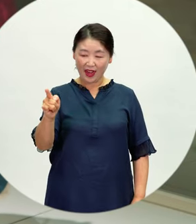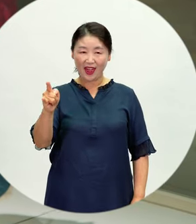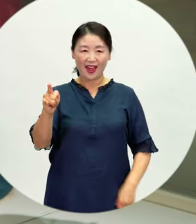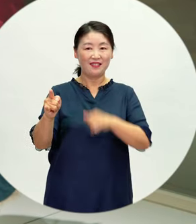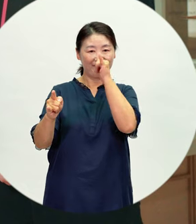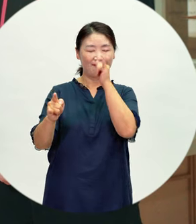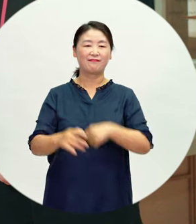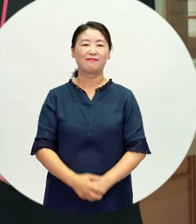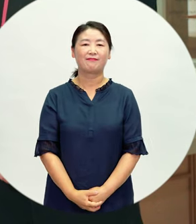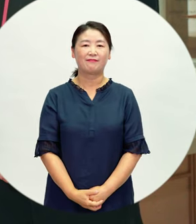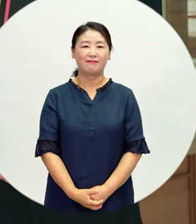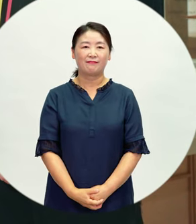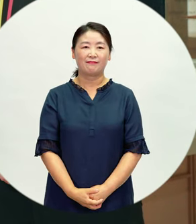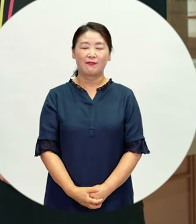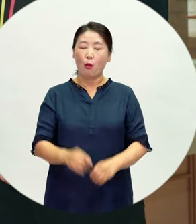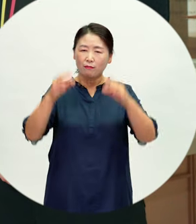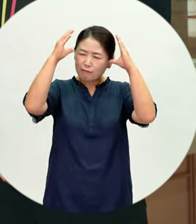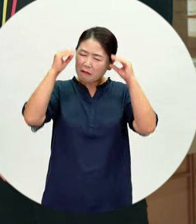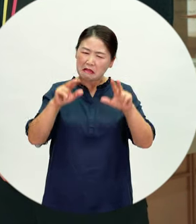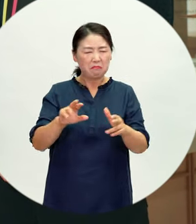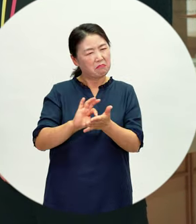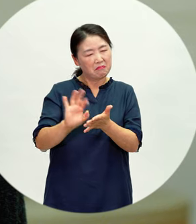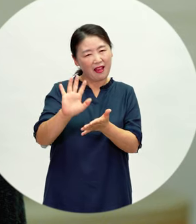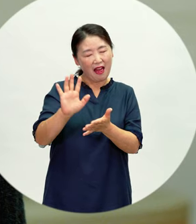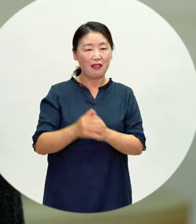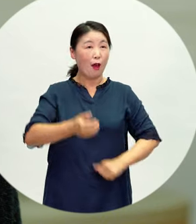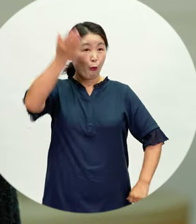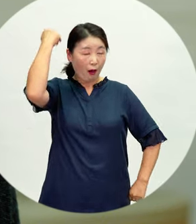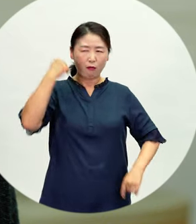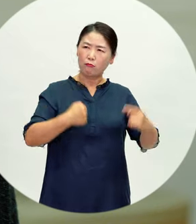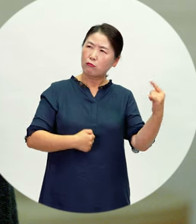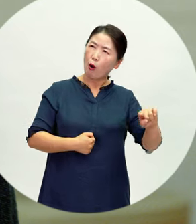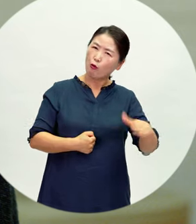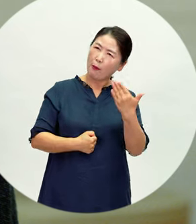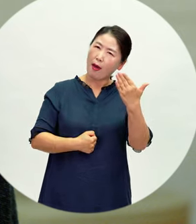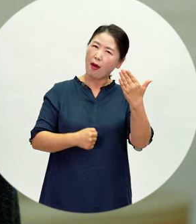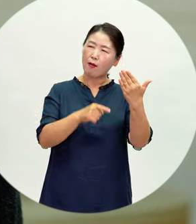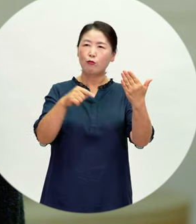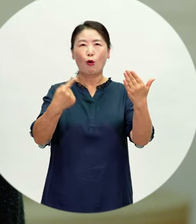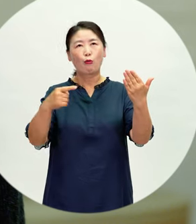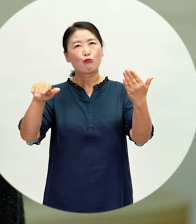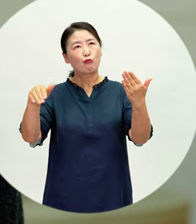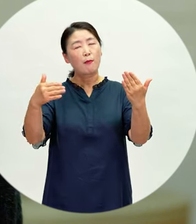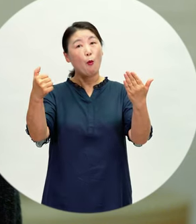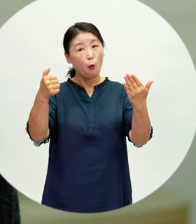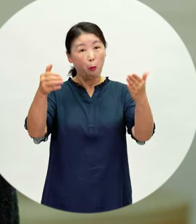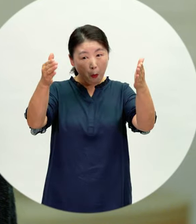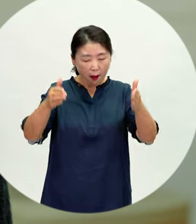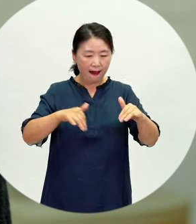있겠습니다. 지금은 이런 쓰개류를 쓰진 않지만 과거 20세기 초, 20세기 중반만 하더라도